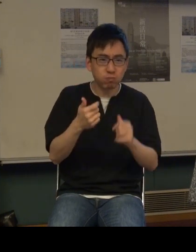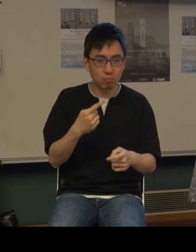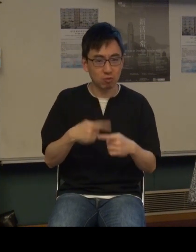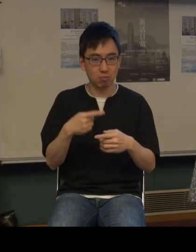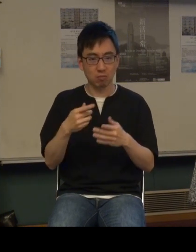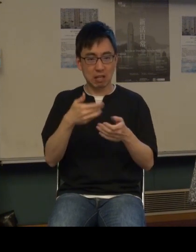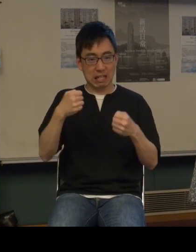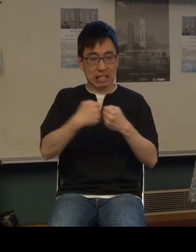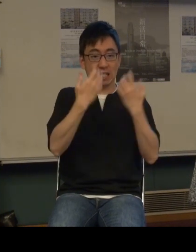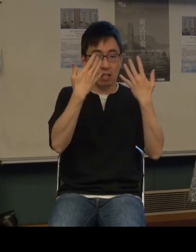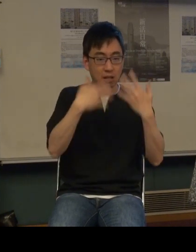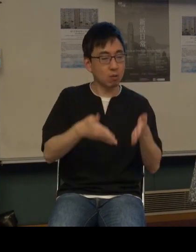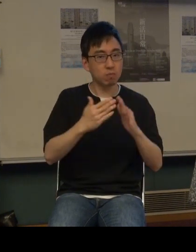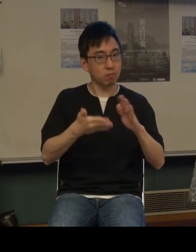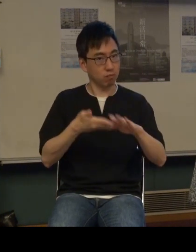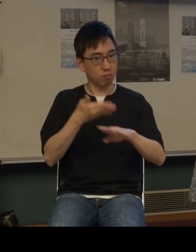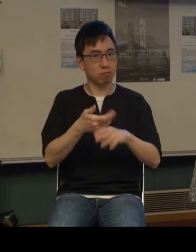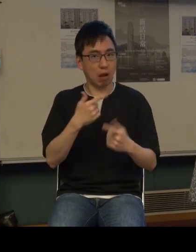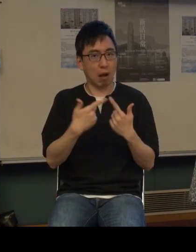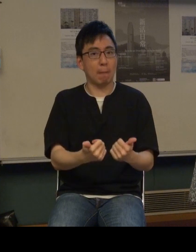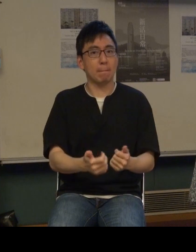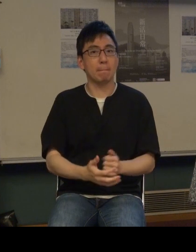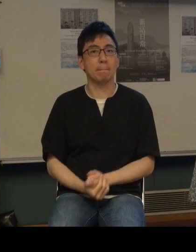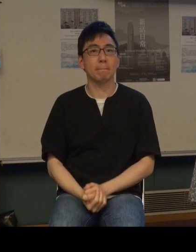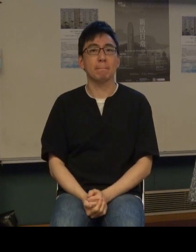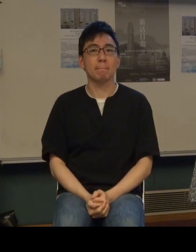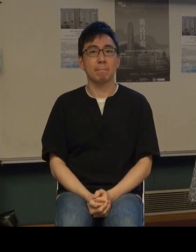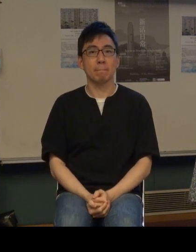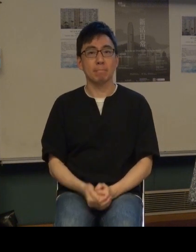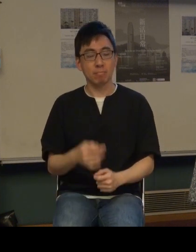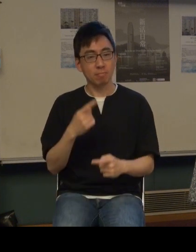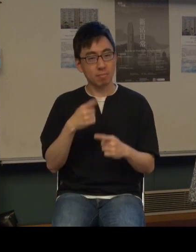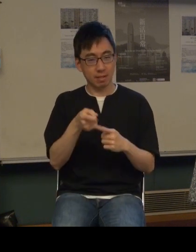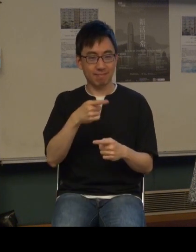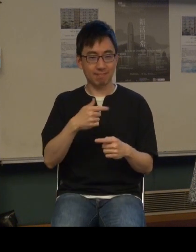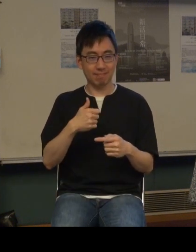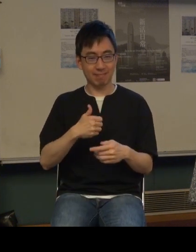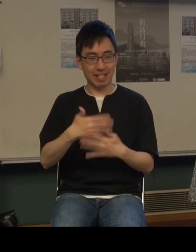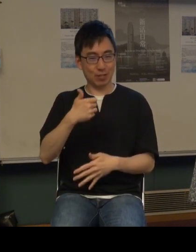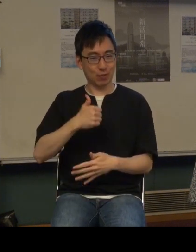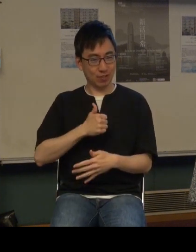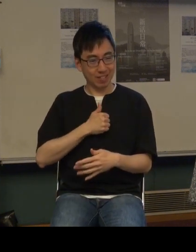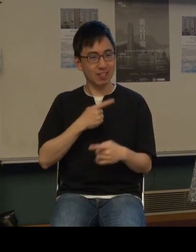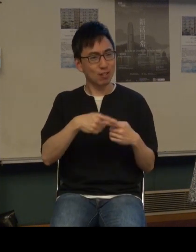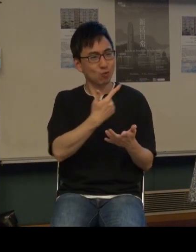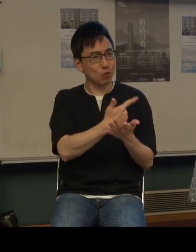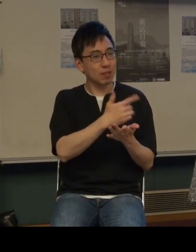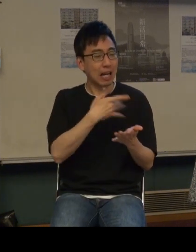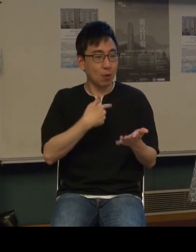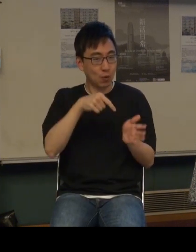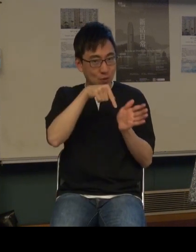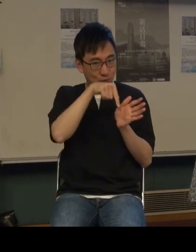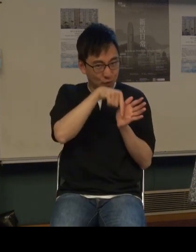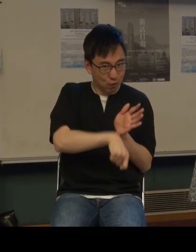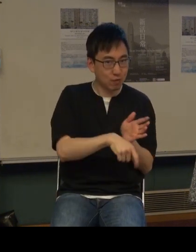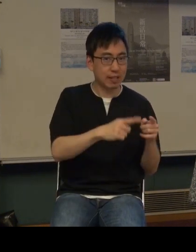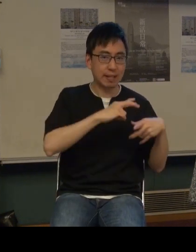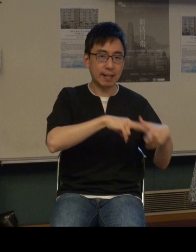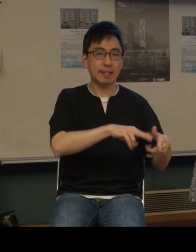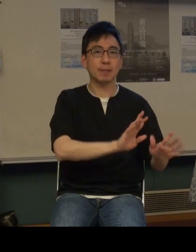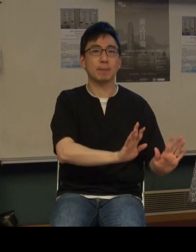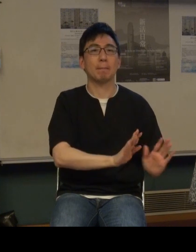重建。嗱，咁佢係一個好重要嘅建築師，咁我今日唔會詳細多講佢嘅作品